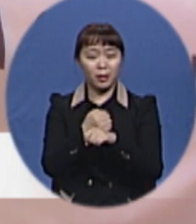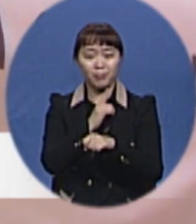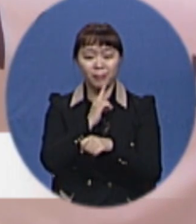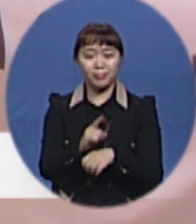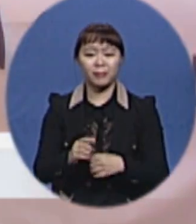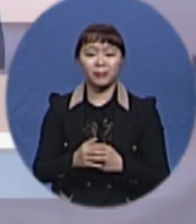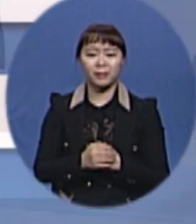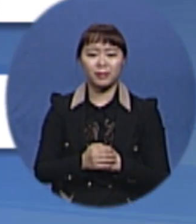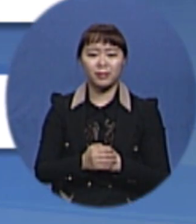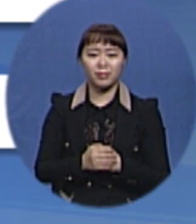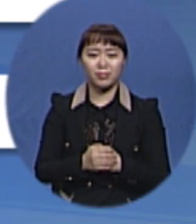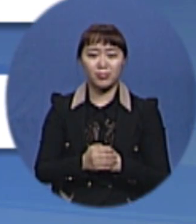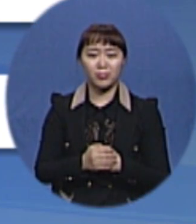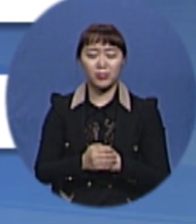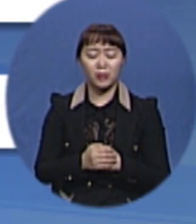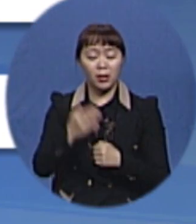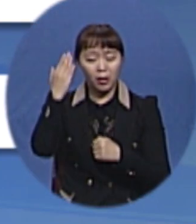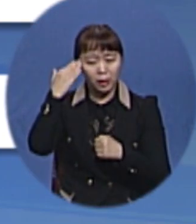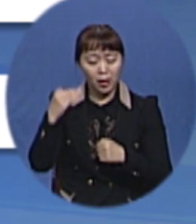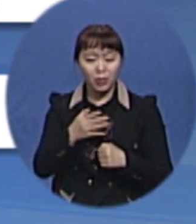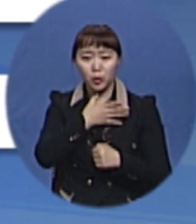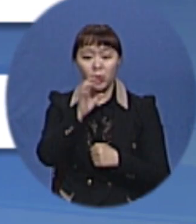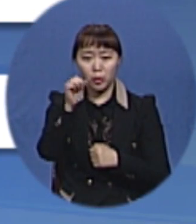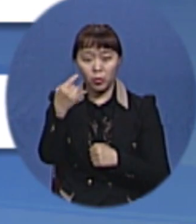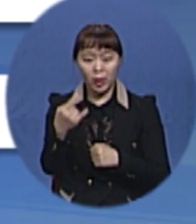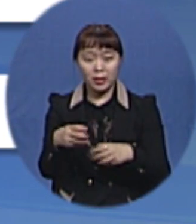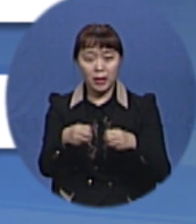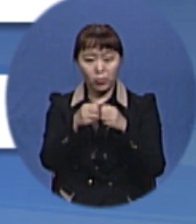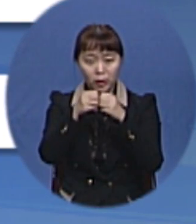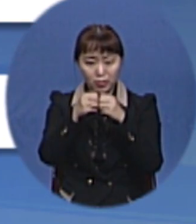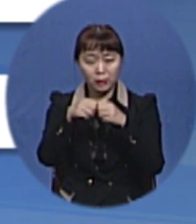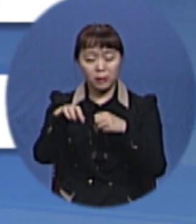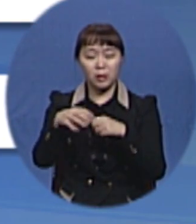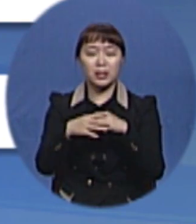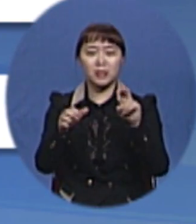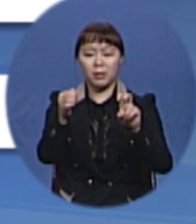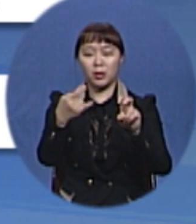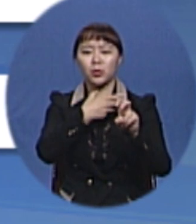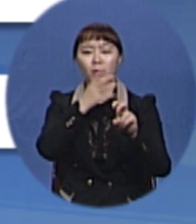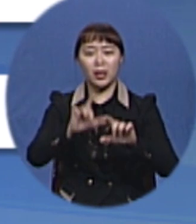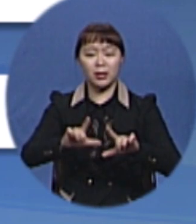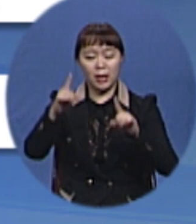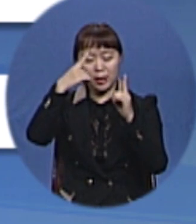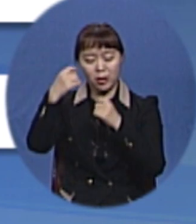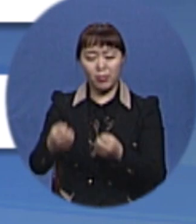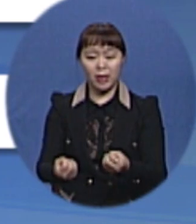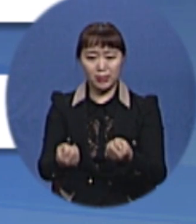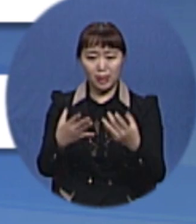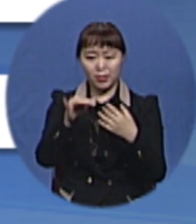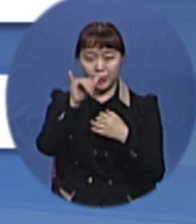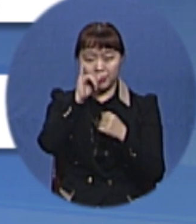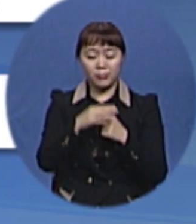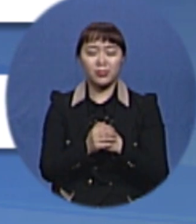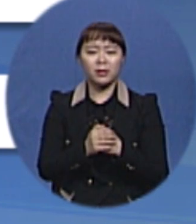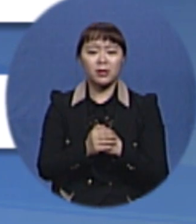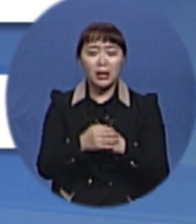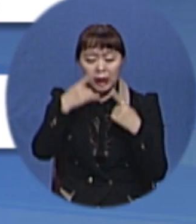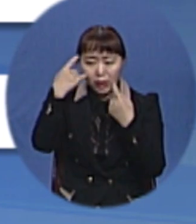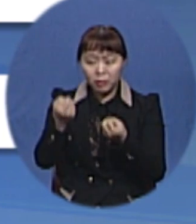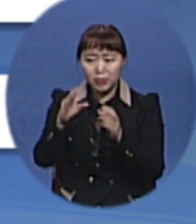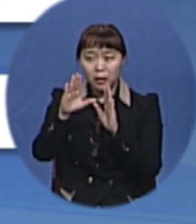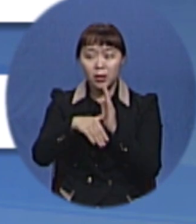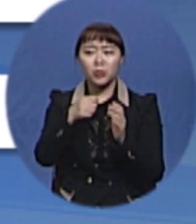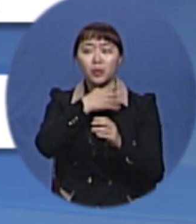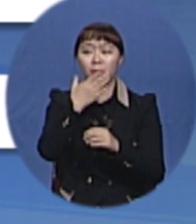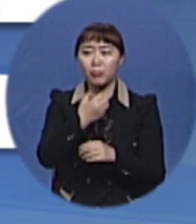밝혔습니다. 대한노인의 창원시 진해지회가 제20회 노인의 날 기념 행사를 가졌습니다.